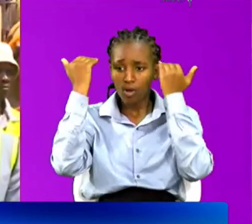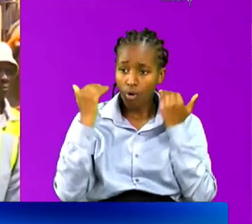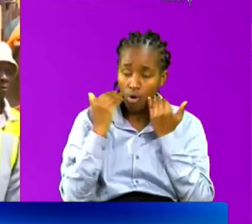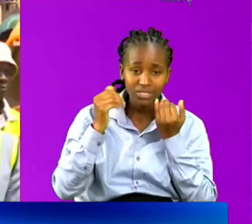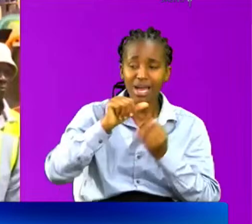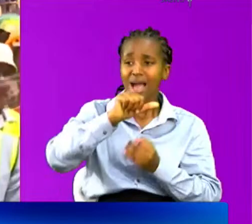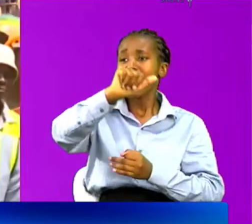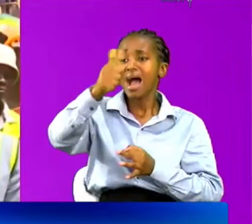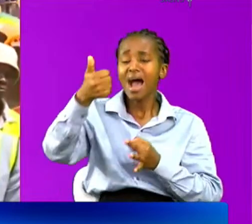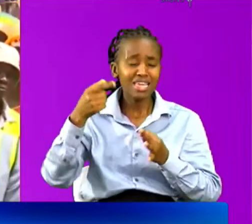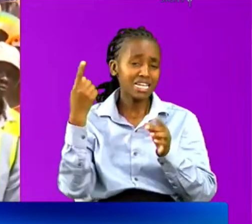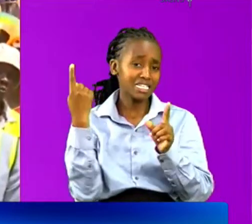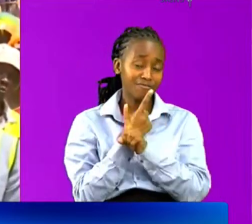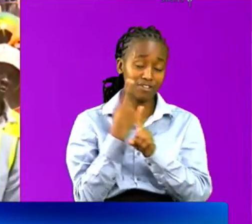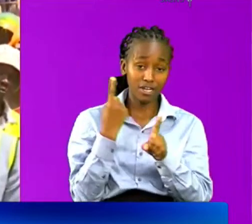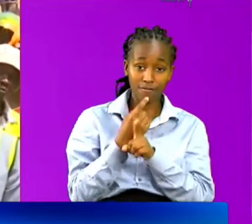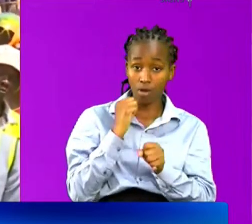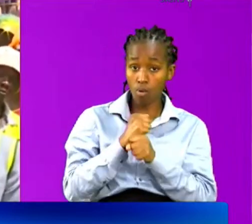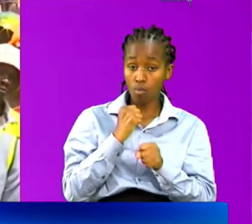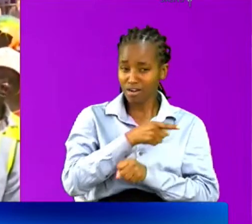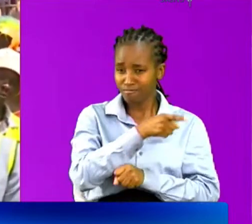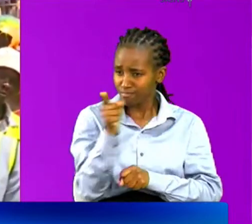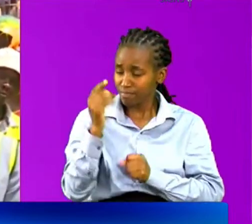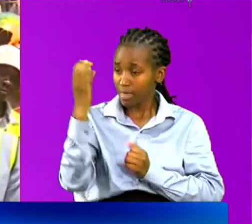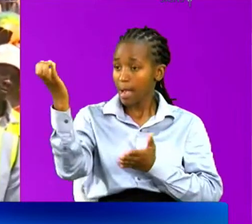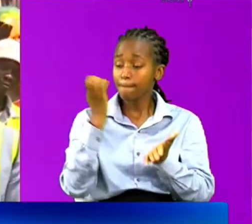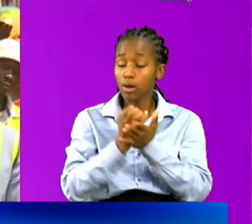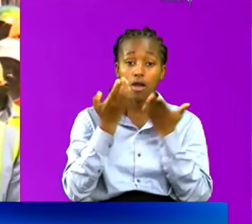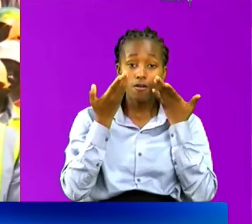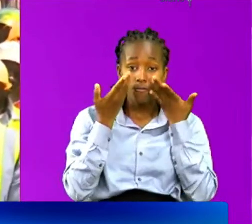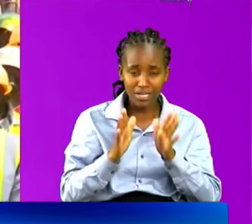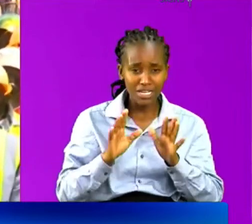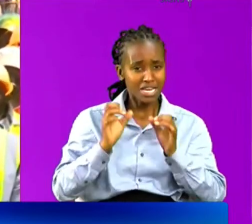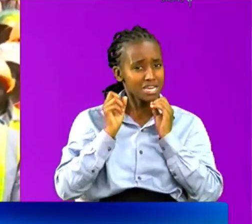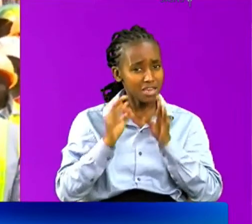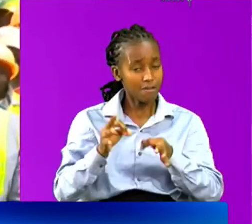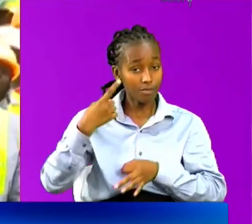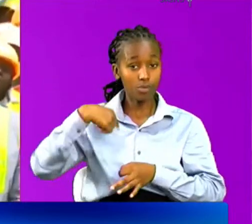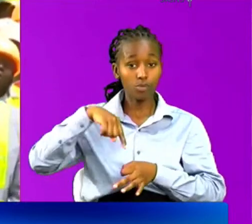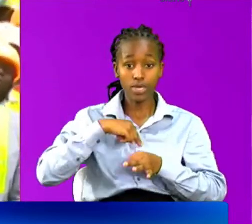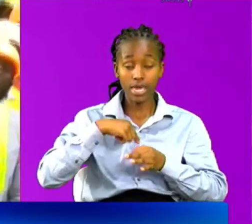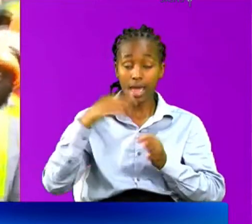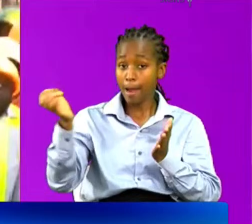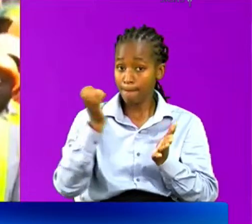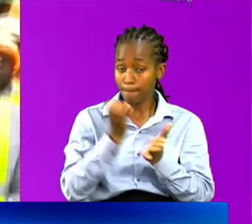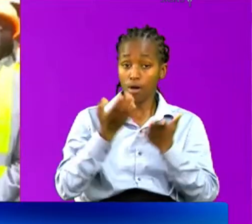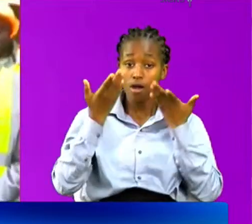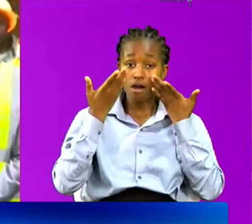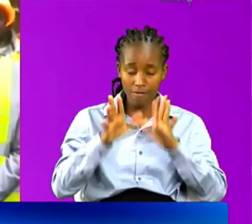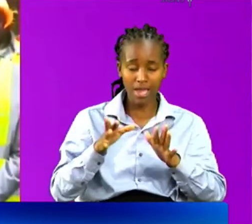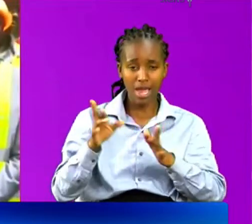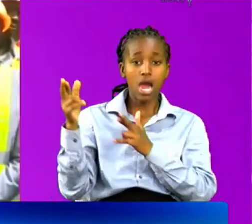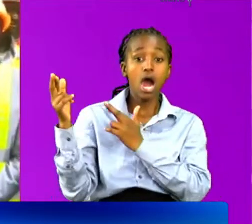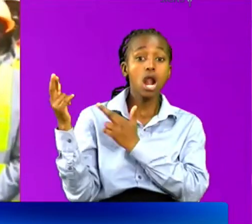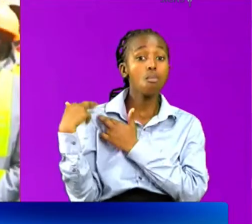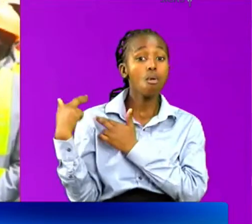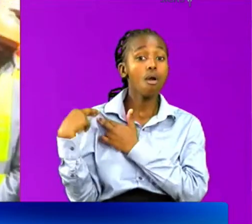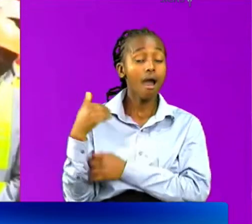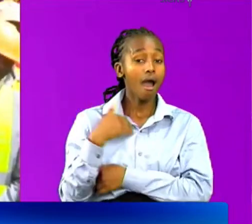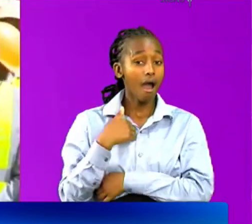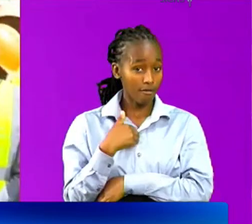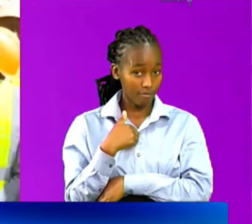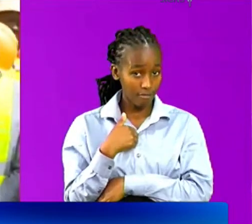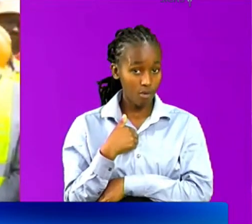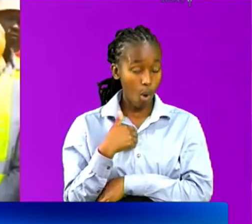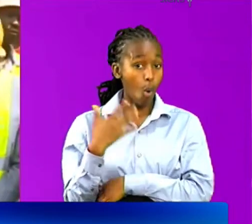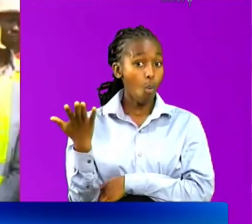wanafanya vitengo zingine. Sisi ambao tuko na nafasi ya ajira, ni jukumu letu kuhakikisha kwamba hawa watoto